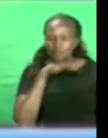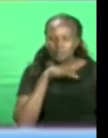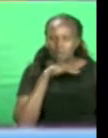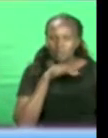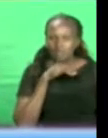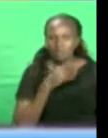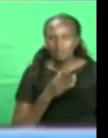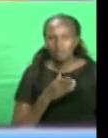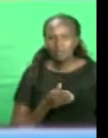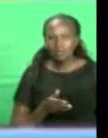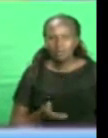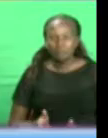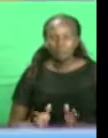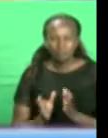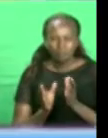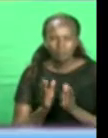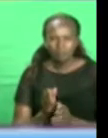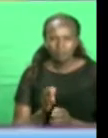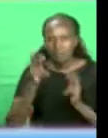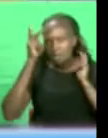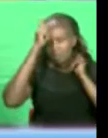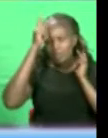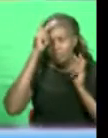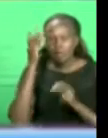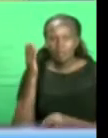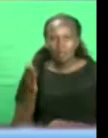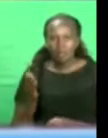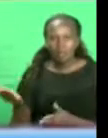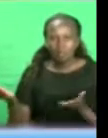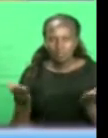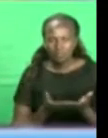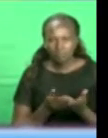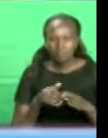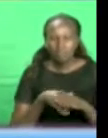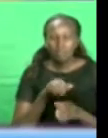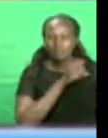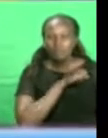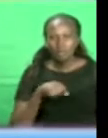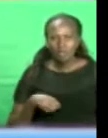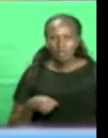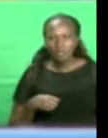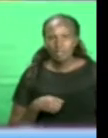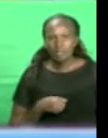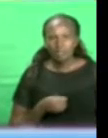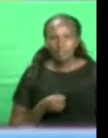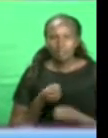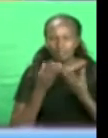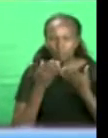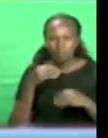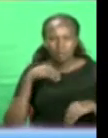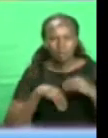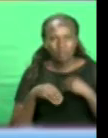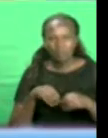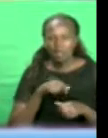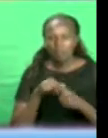Odinga kumshinikiza gavana wa Kakamega Wycliffe Oparanya kufika mbele ya seneti kujibu madai ya ufisadi wa fedha za